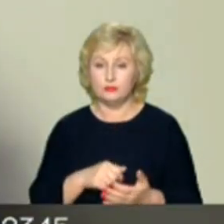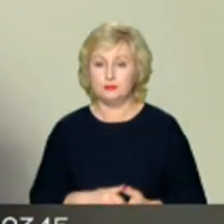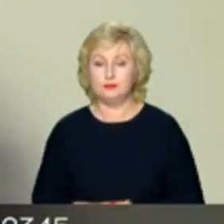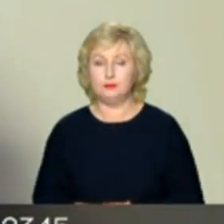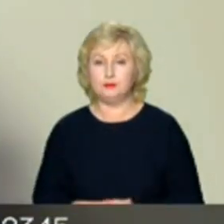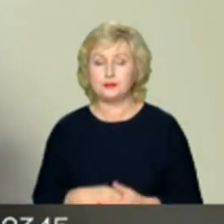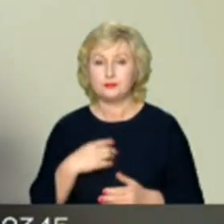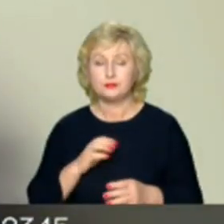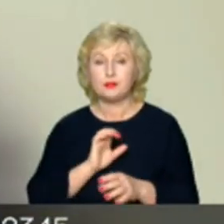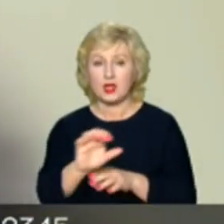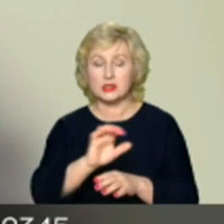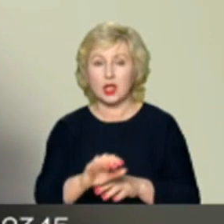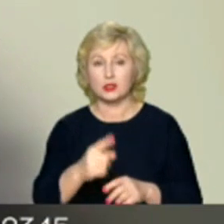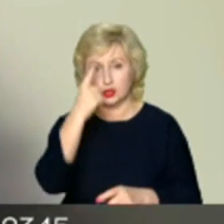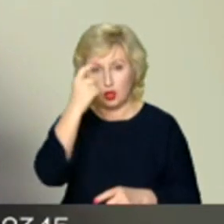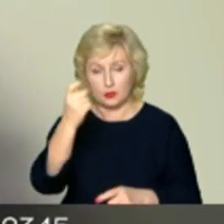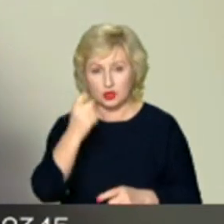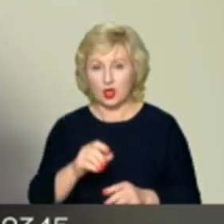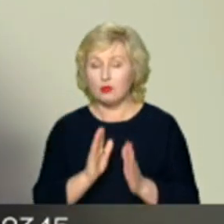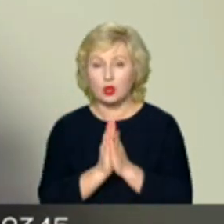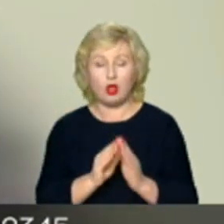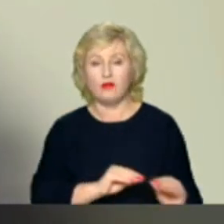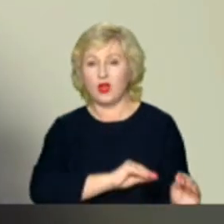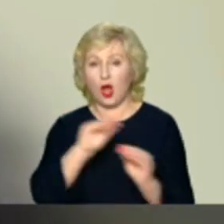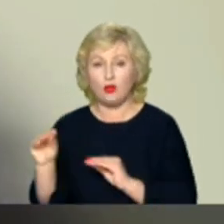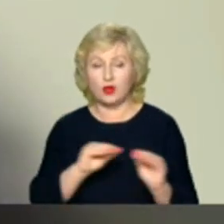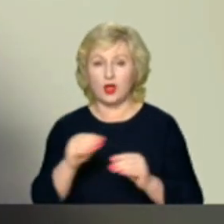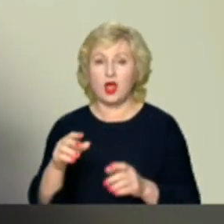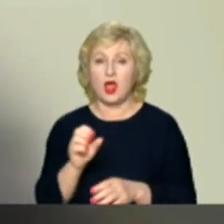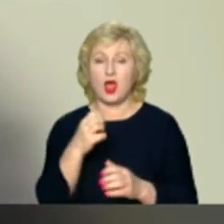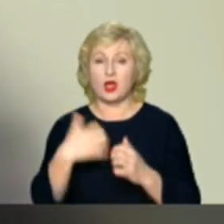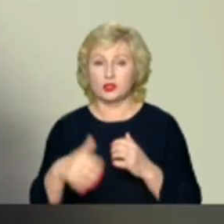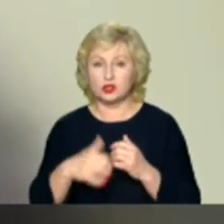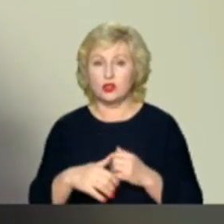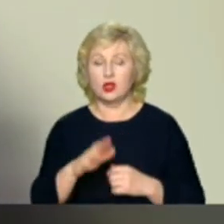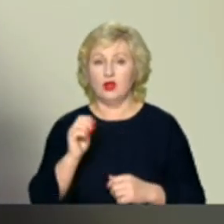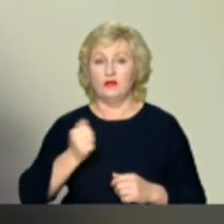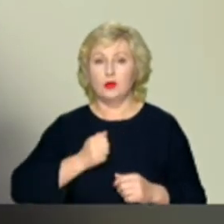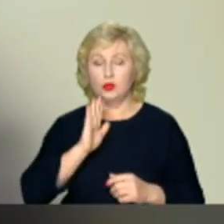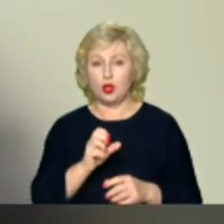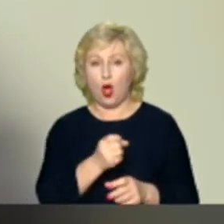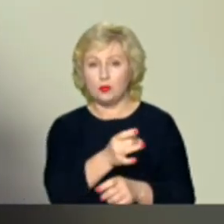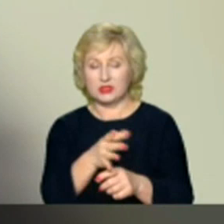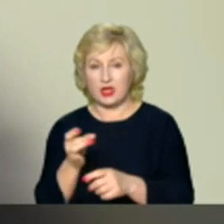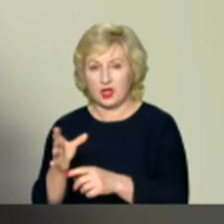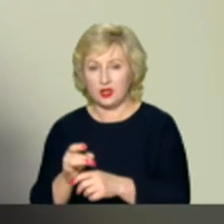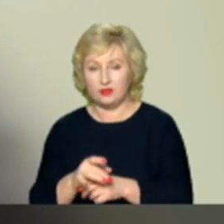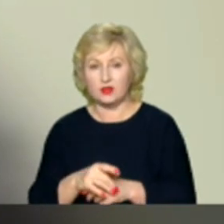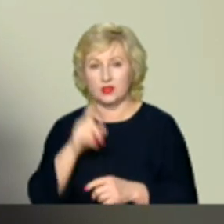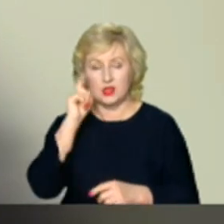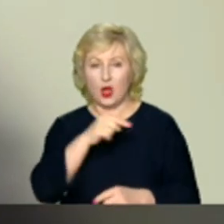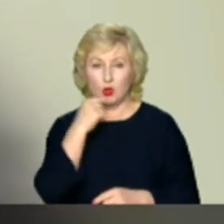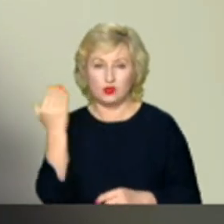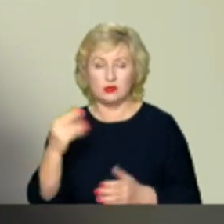Розсилають сообщення про те, що евакуюєтесь з Херсона, будуть обстрілювати ВСУ Херсон. Ну, зная русскую тактику